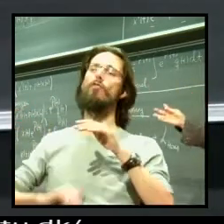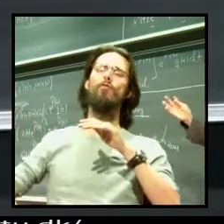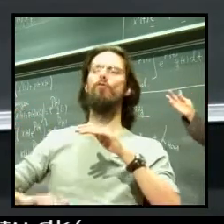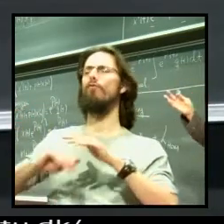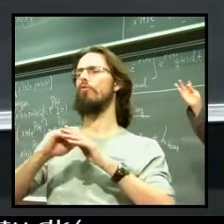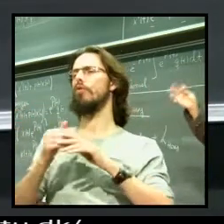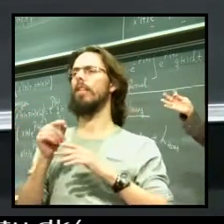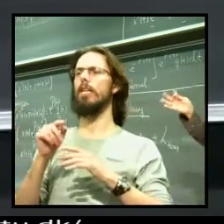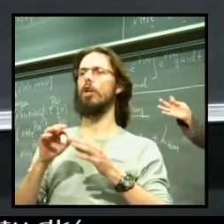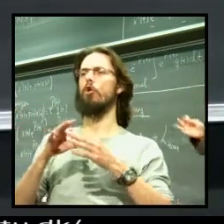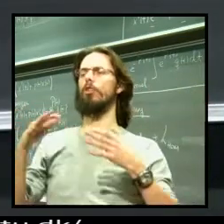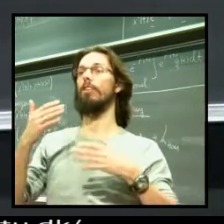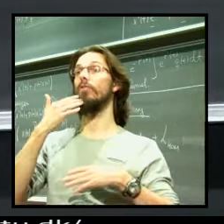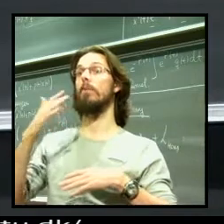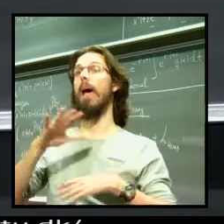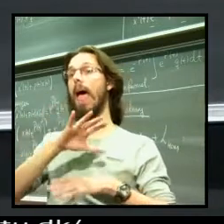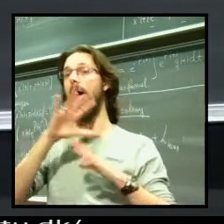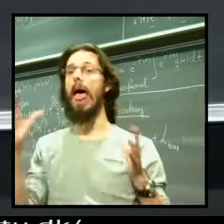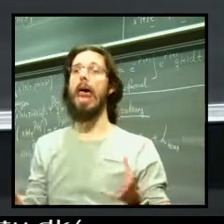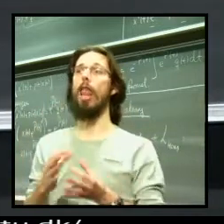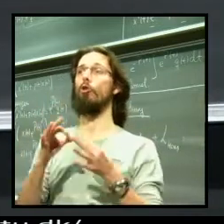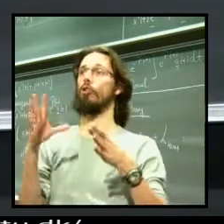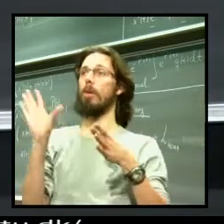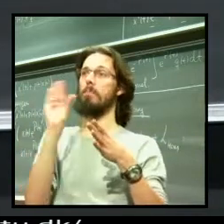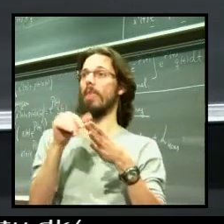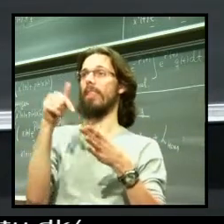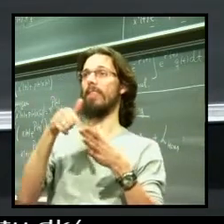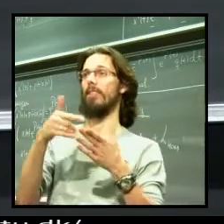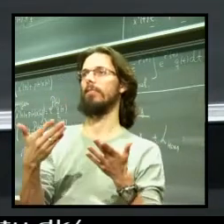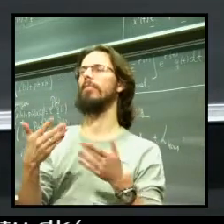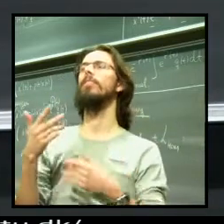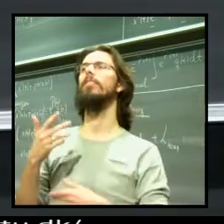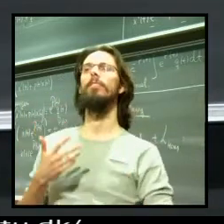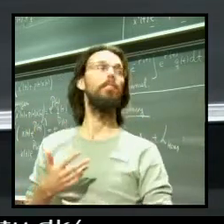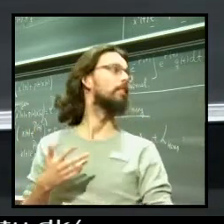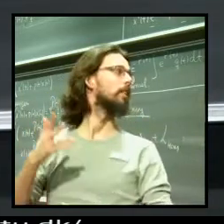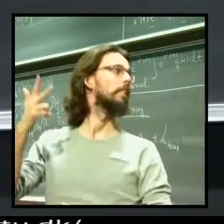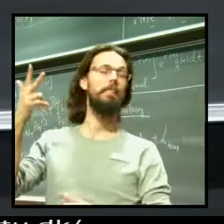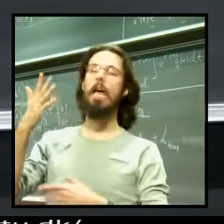alle løsninger overhovedet med her. Det giver 3 halve t i tredje.